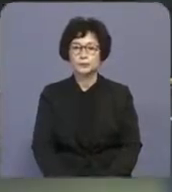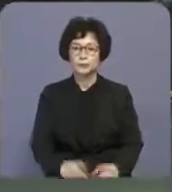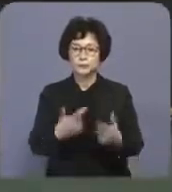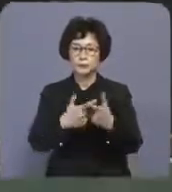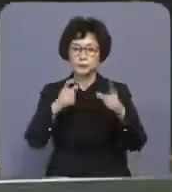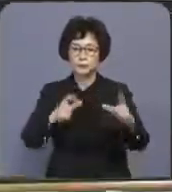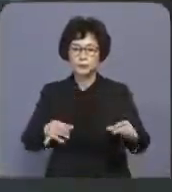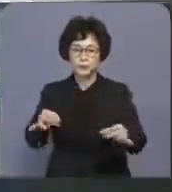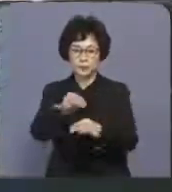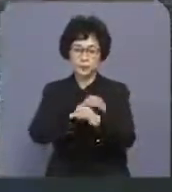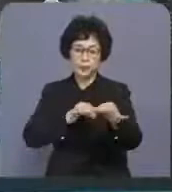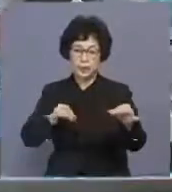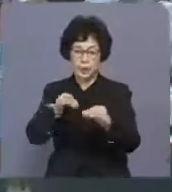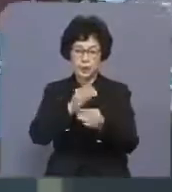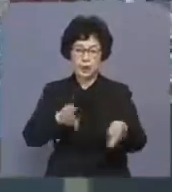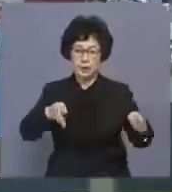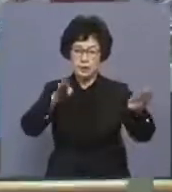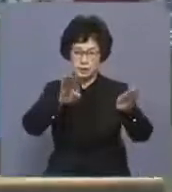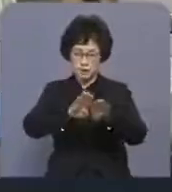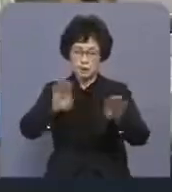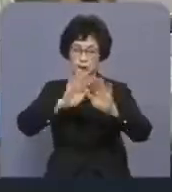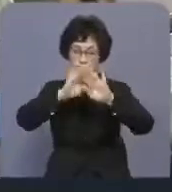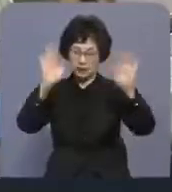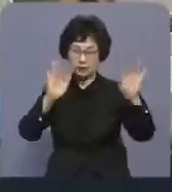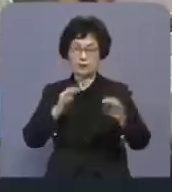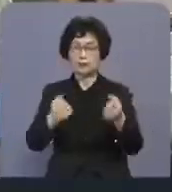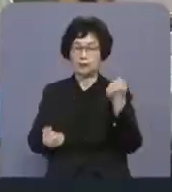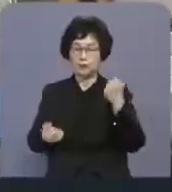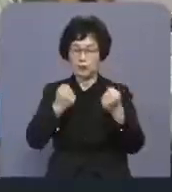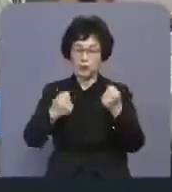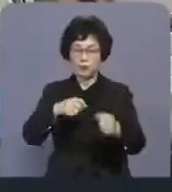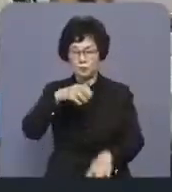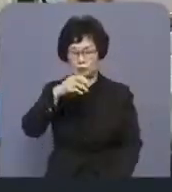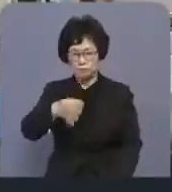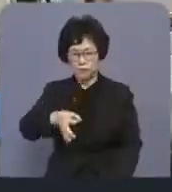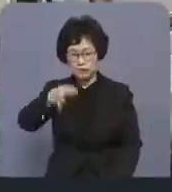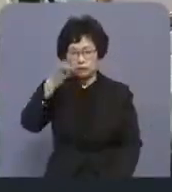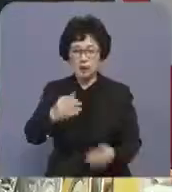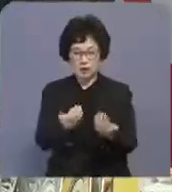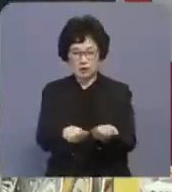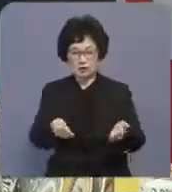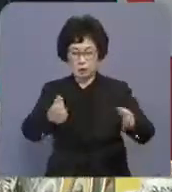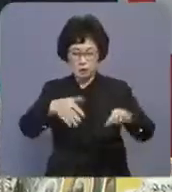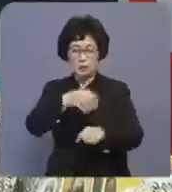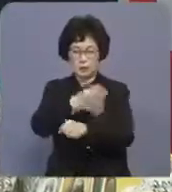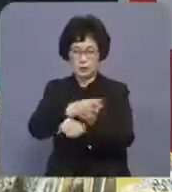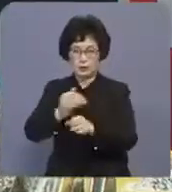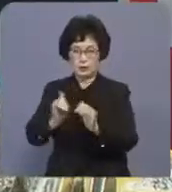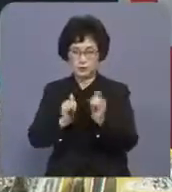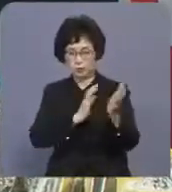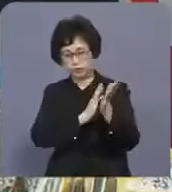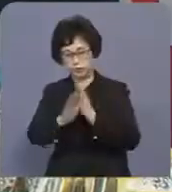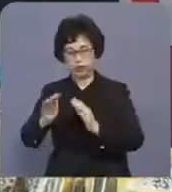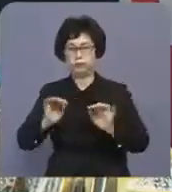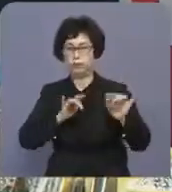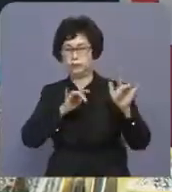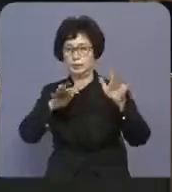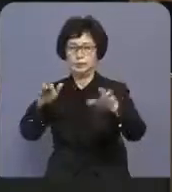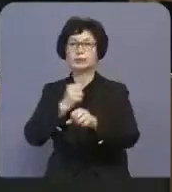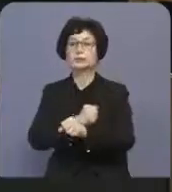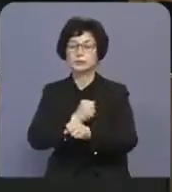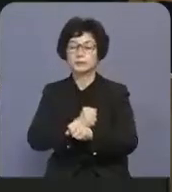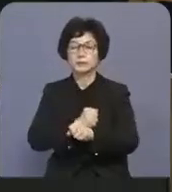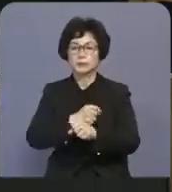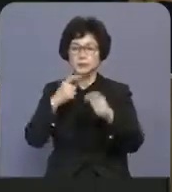부산의 한 백화점입니다. 평일 낮 시간인데도 고급 식기주와 주방용품을 사려는 이들로 북적입니다.